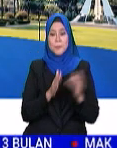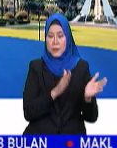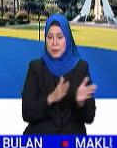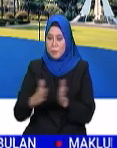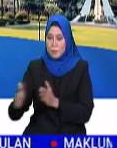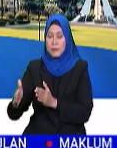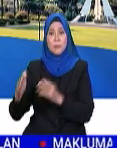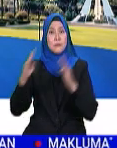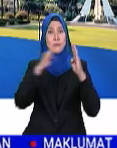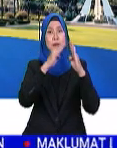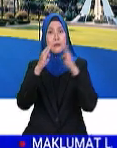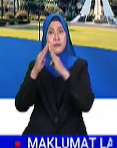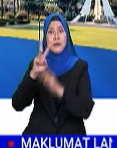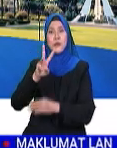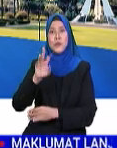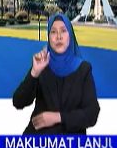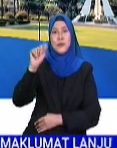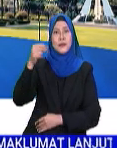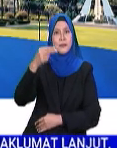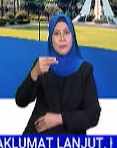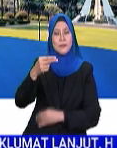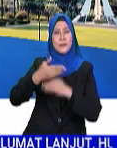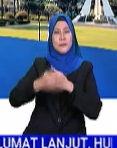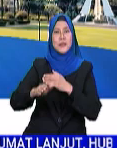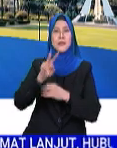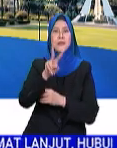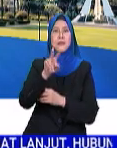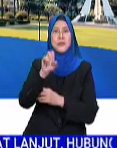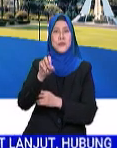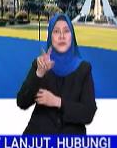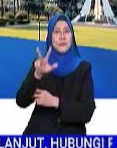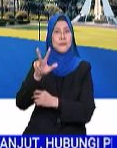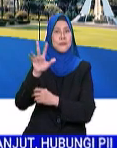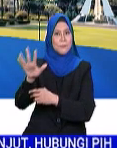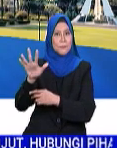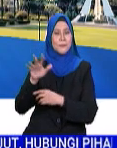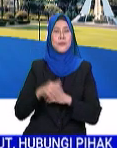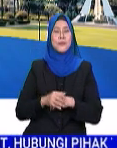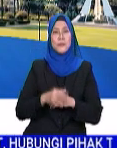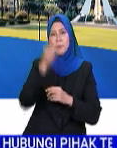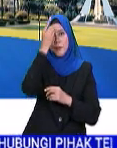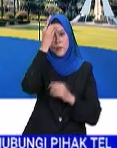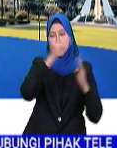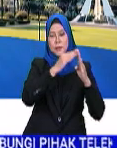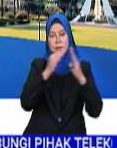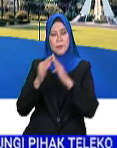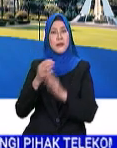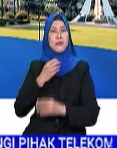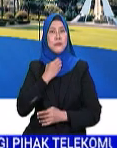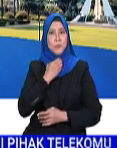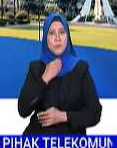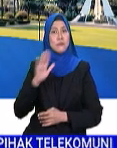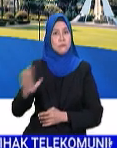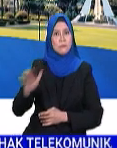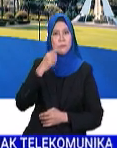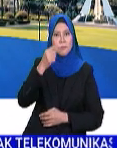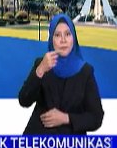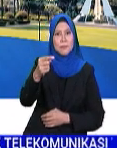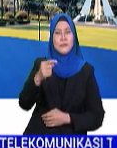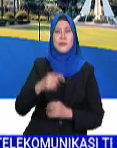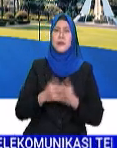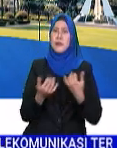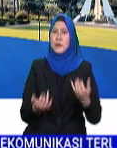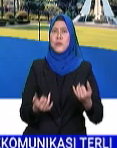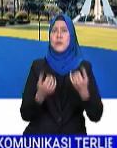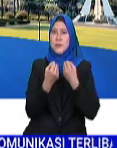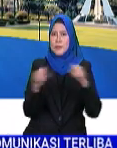perancangan menjadi bandar wilayah selepas 2035. Datuk Bandar Ipoh, Datuk Rumaizi Baharin berkata, ketika ini